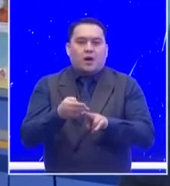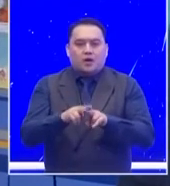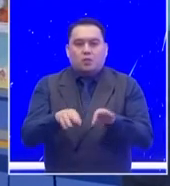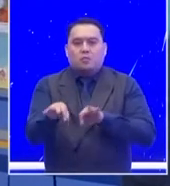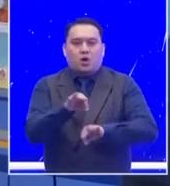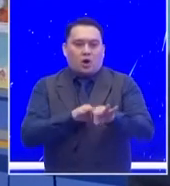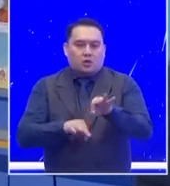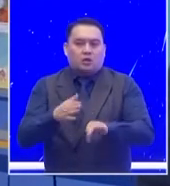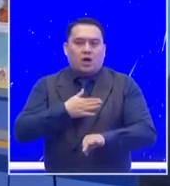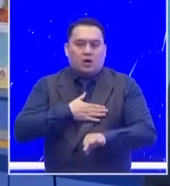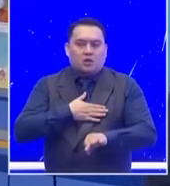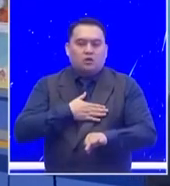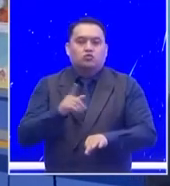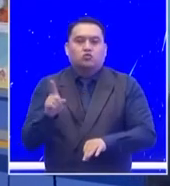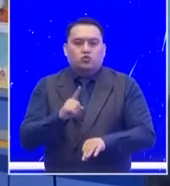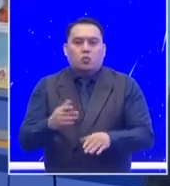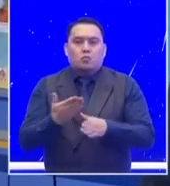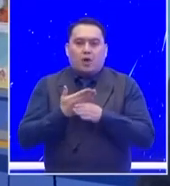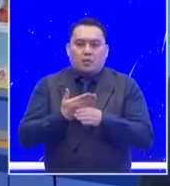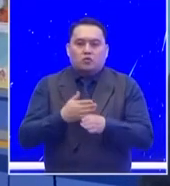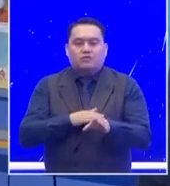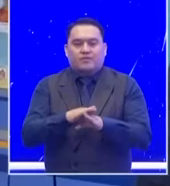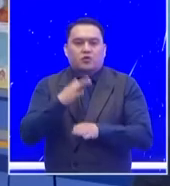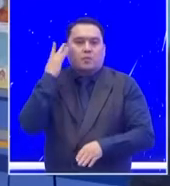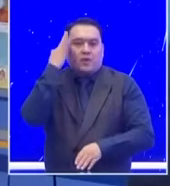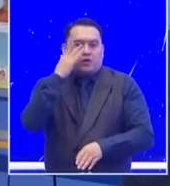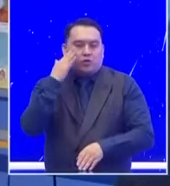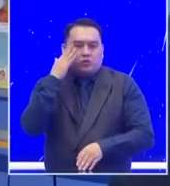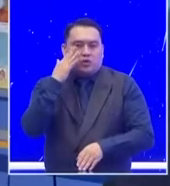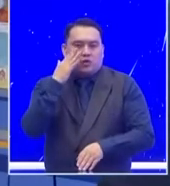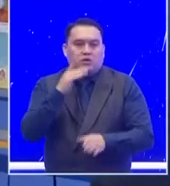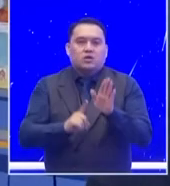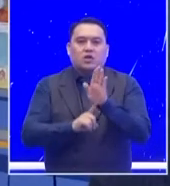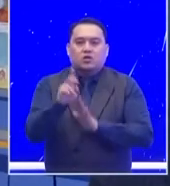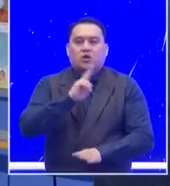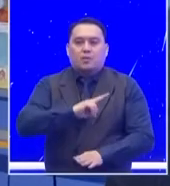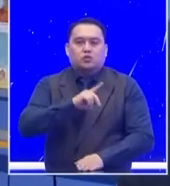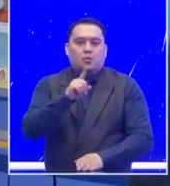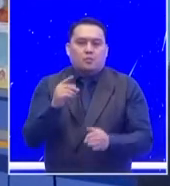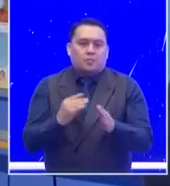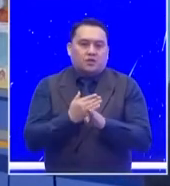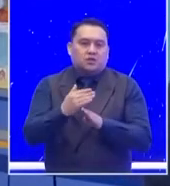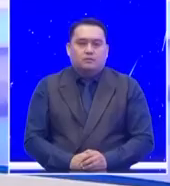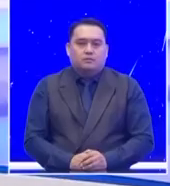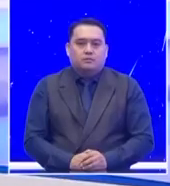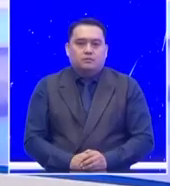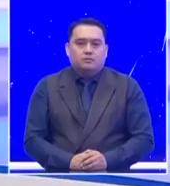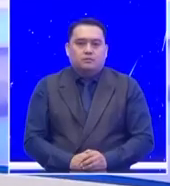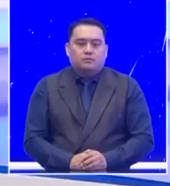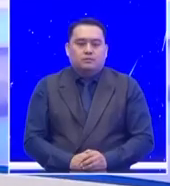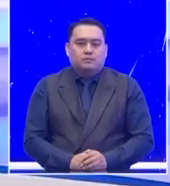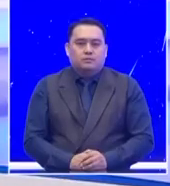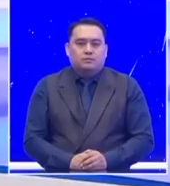проект «Jazz Project» — это именно то, что поможет мне воплотить мою мечту в жизнь, начав работу с малого.